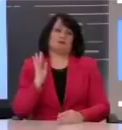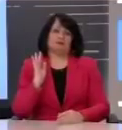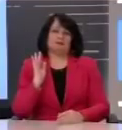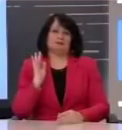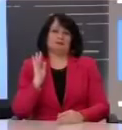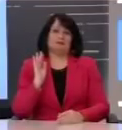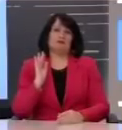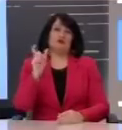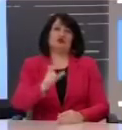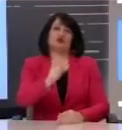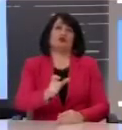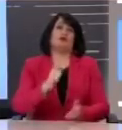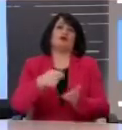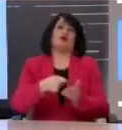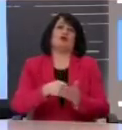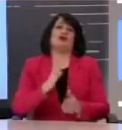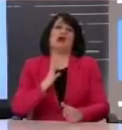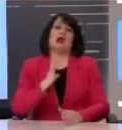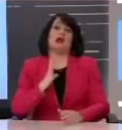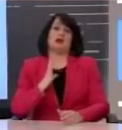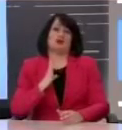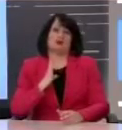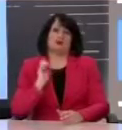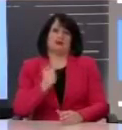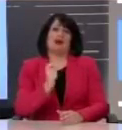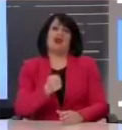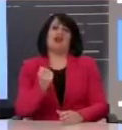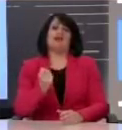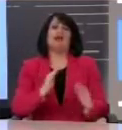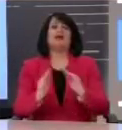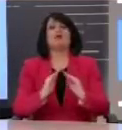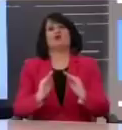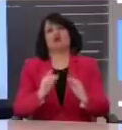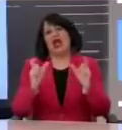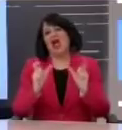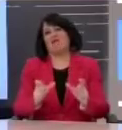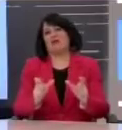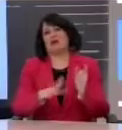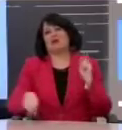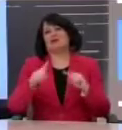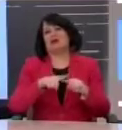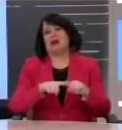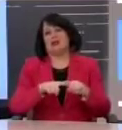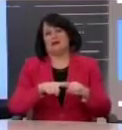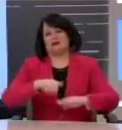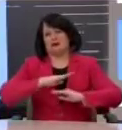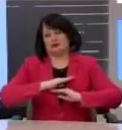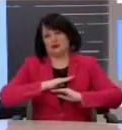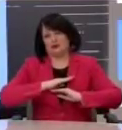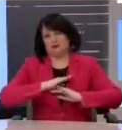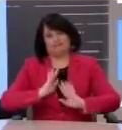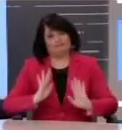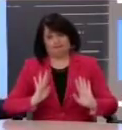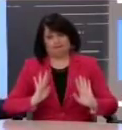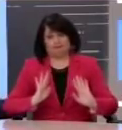του Έλληνα φορολογούμενου που κατευθύνεται για τη θωράκιση της αμυντικής και αποτρεπτικής ικανότητας των ενόπλων δυνάμεων.